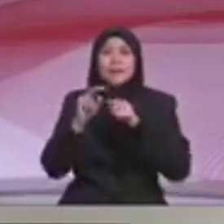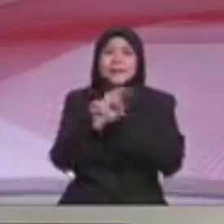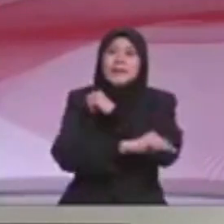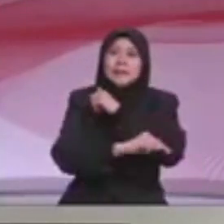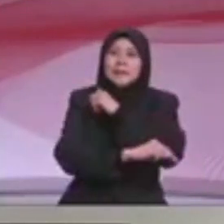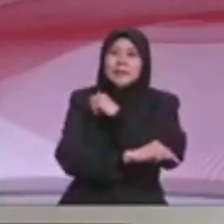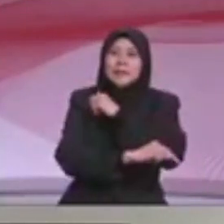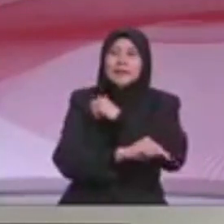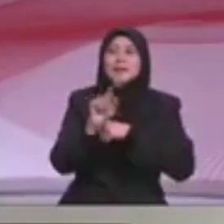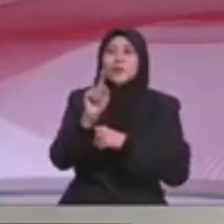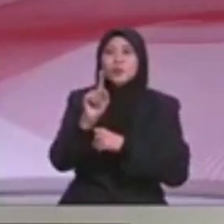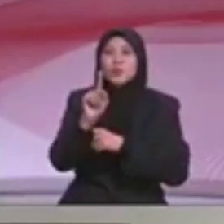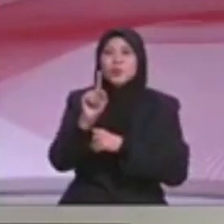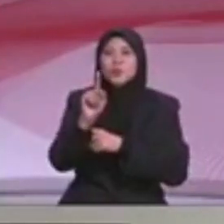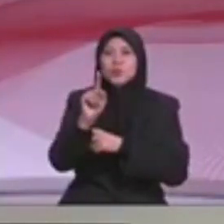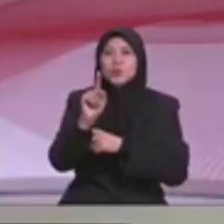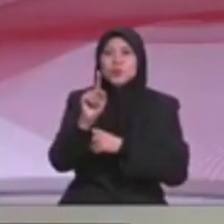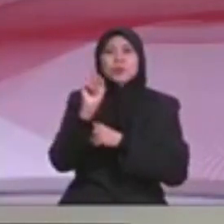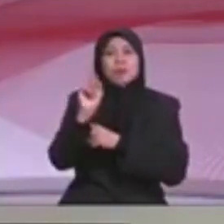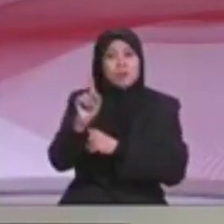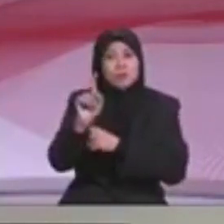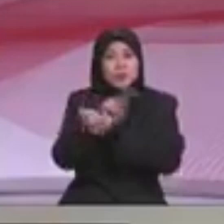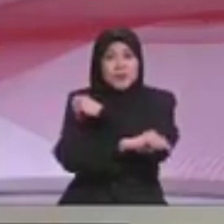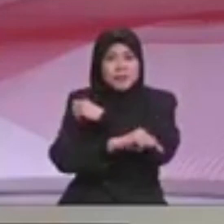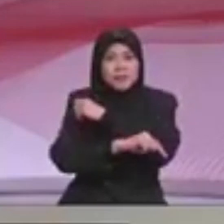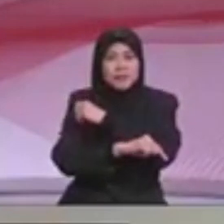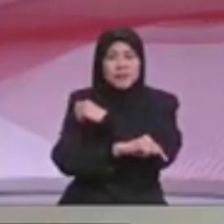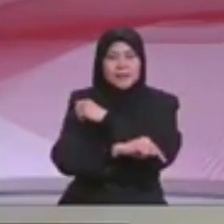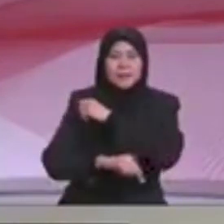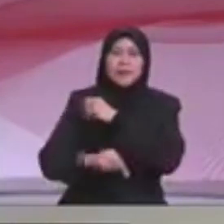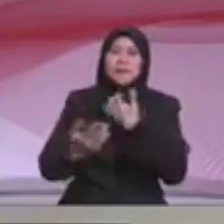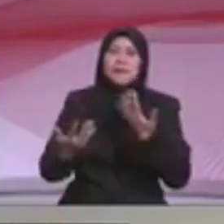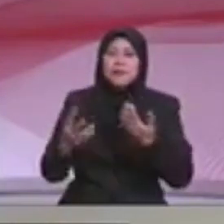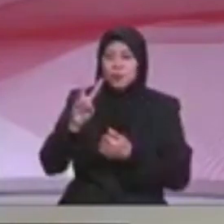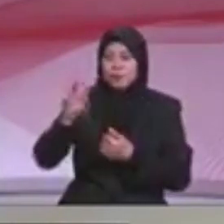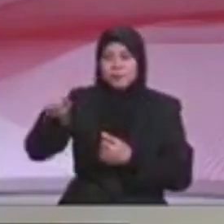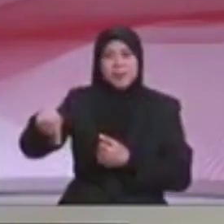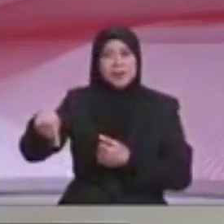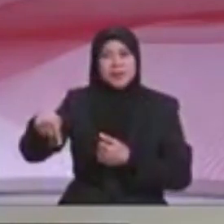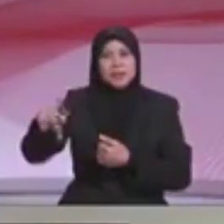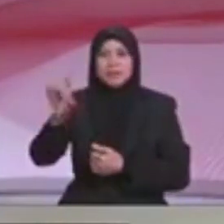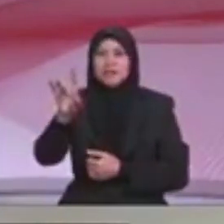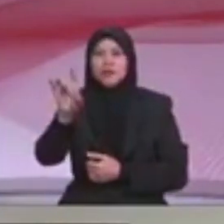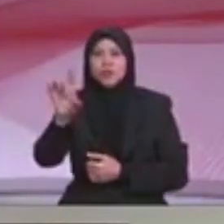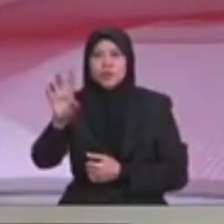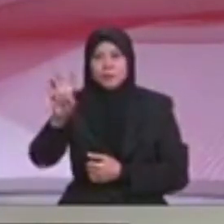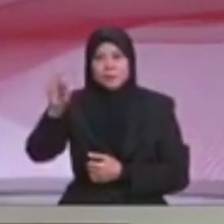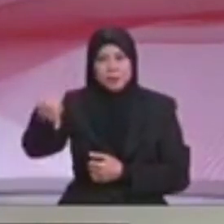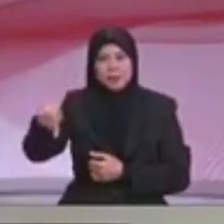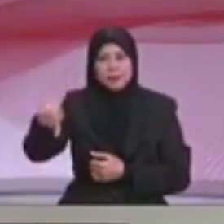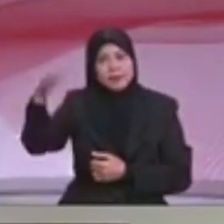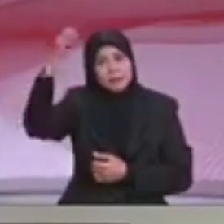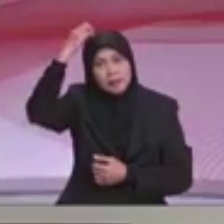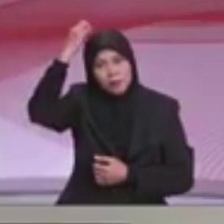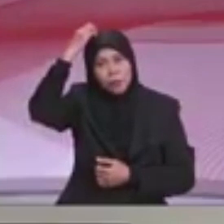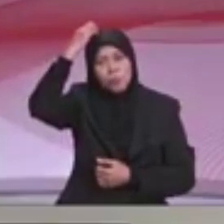hanya satu saja yang secara keseluruhan, iaitu wilayah persekutuan. Satu saja. Kalau kita tengok